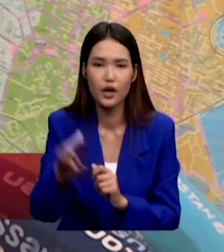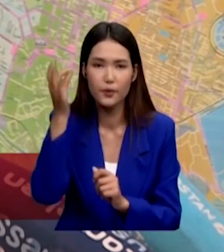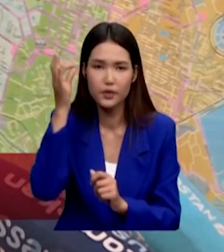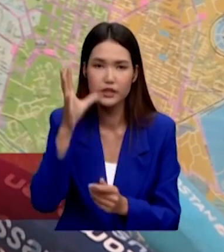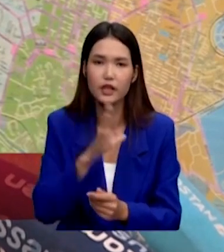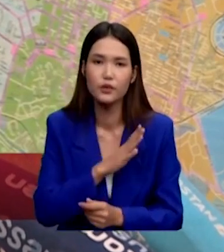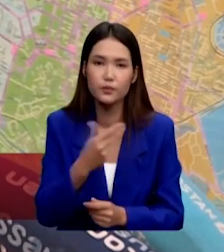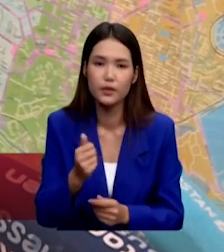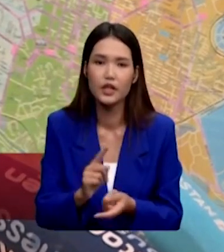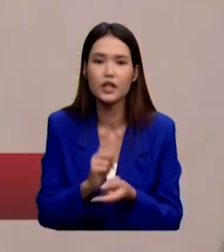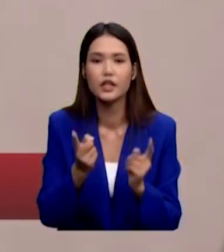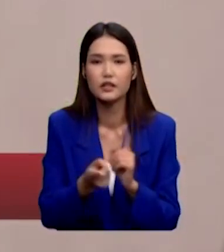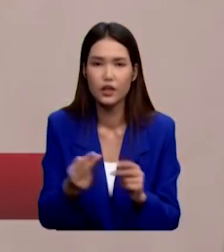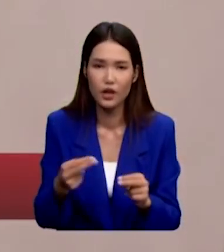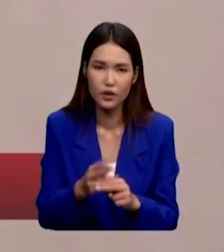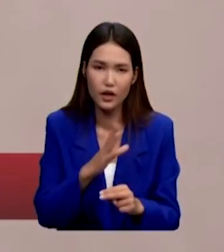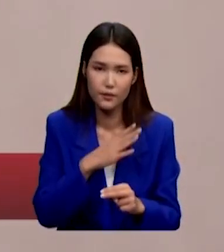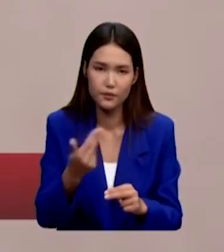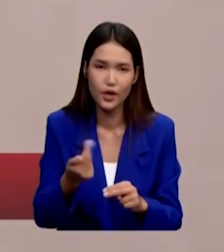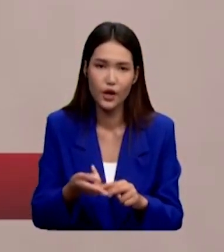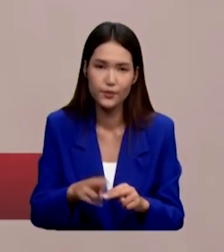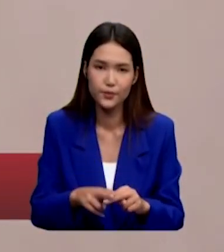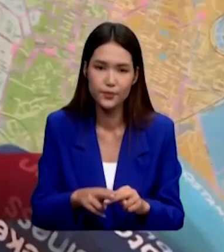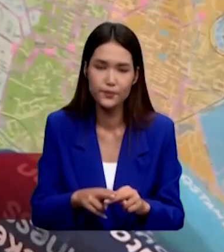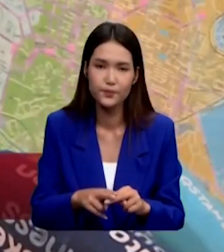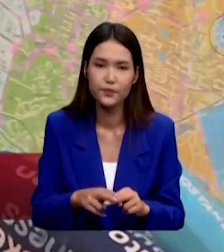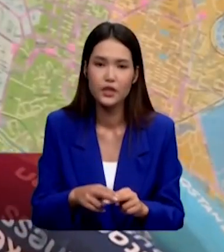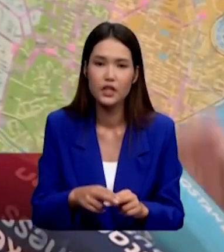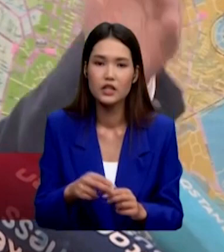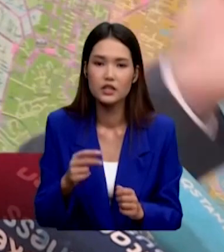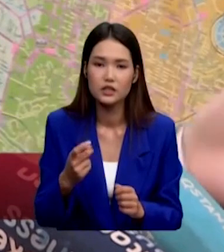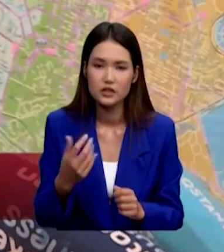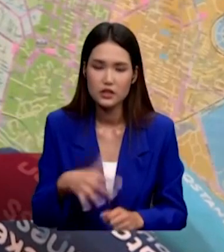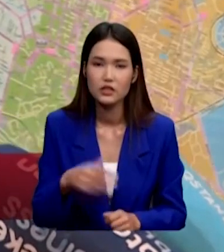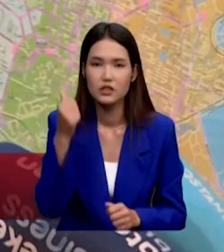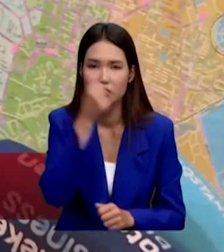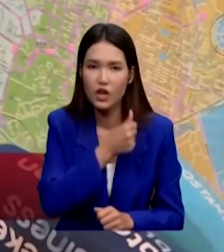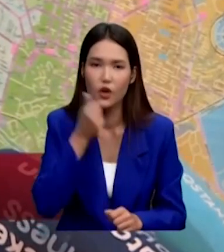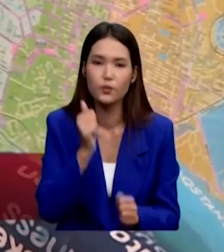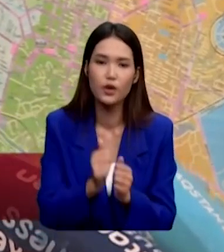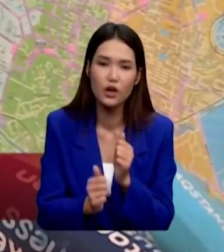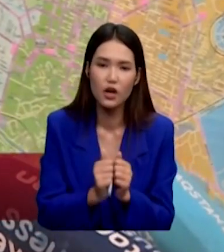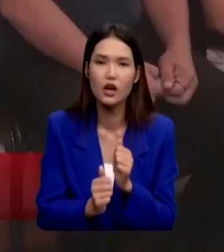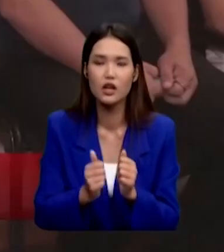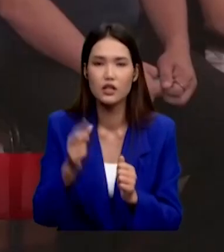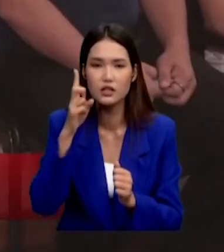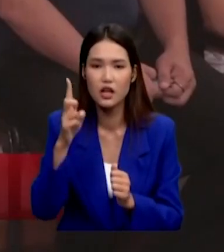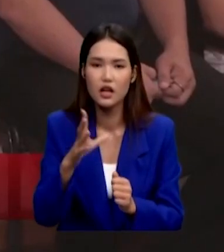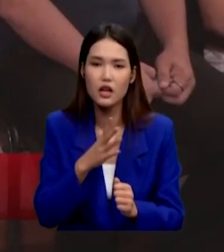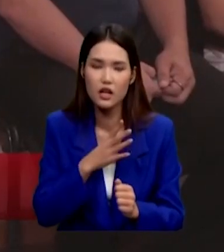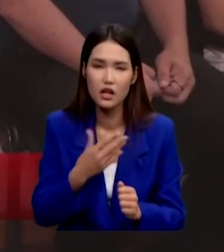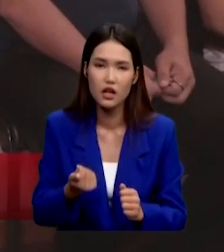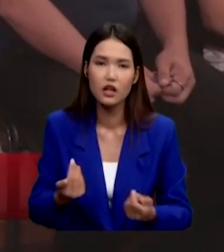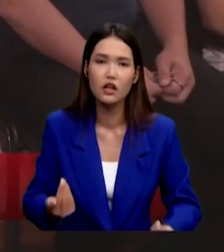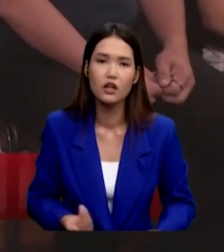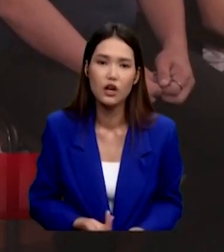зерттеулердің толық жүргізілмеуі деп тұр. Бұл жүйелі түрде жылдан жылға, енді былтырдан бері былай кетіп бара жатыр. Бірақ басқарма